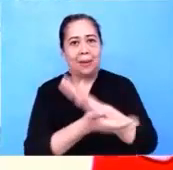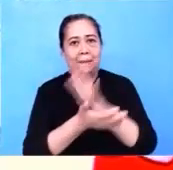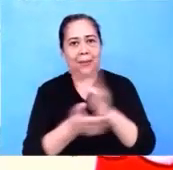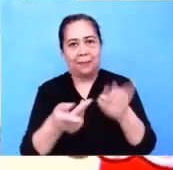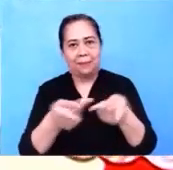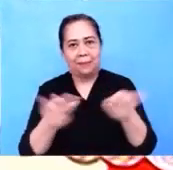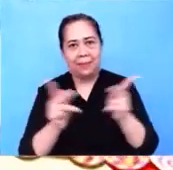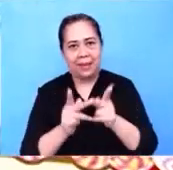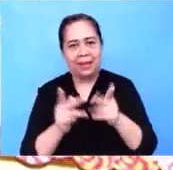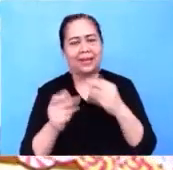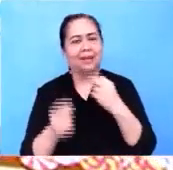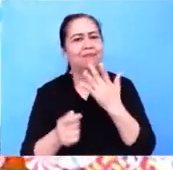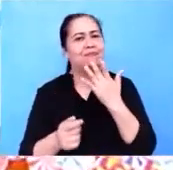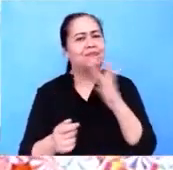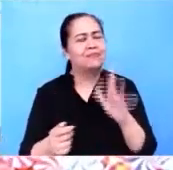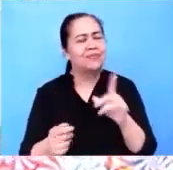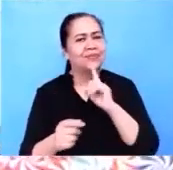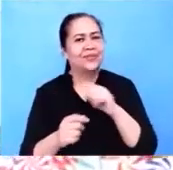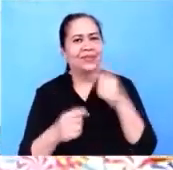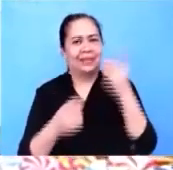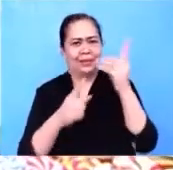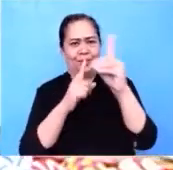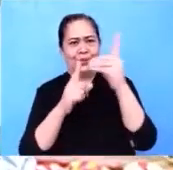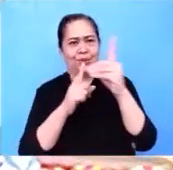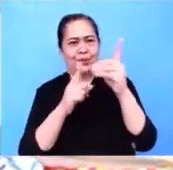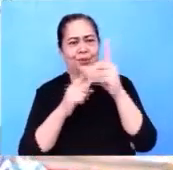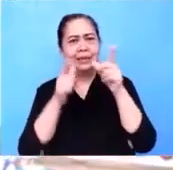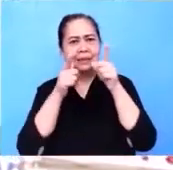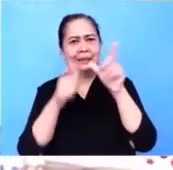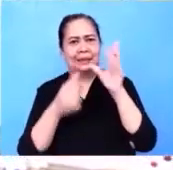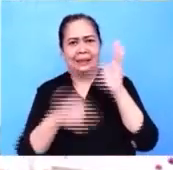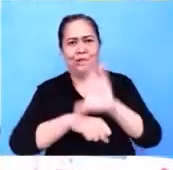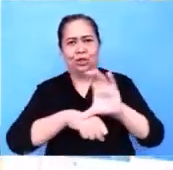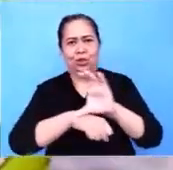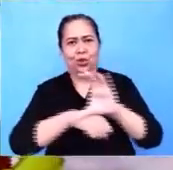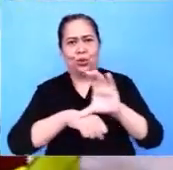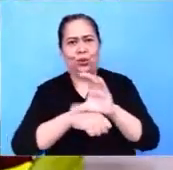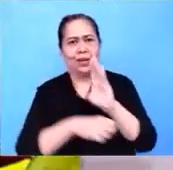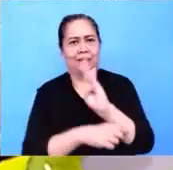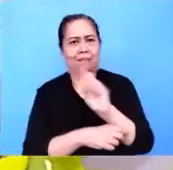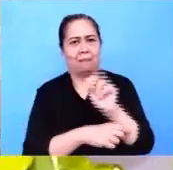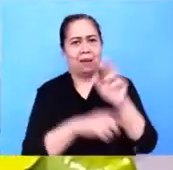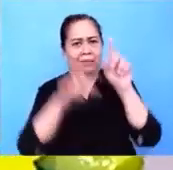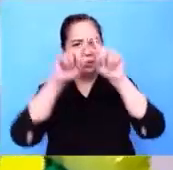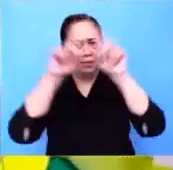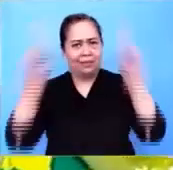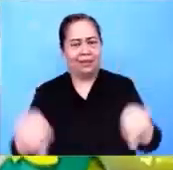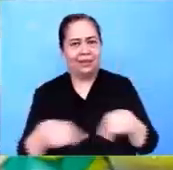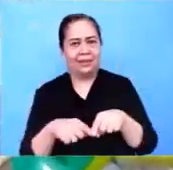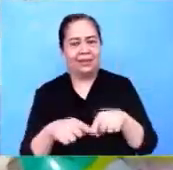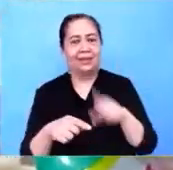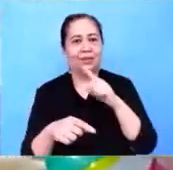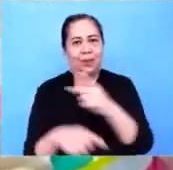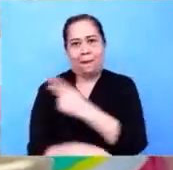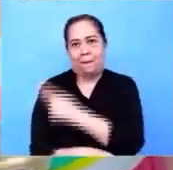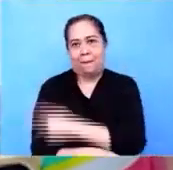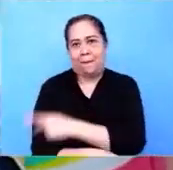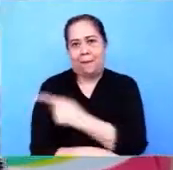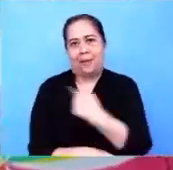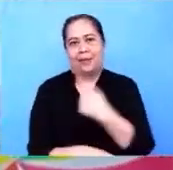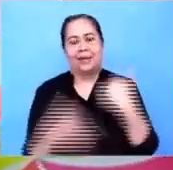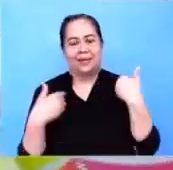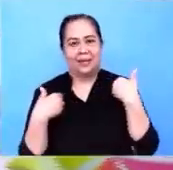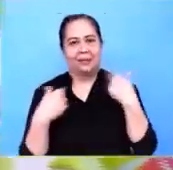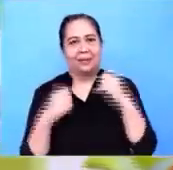matatakam ka rin sa pintuang ito na ginawang parang chocolate bars. Hindi rin nagpahuli ang patient care unit na ito na nagsisilbing